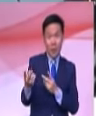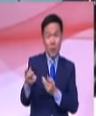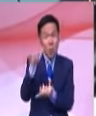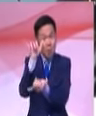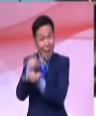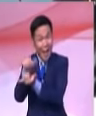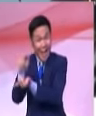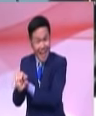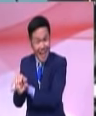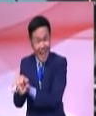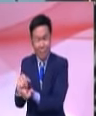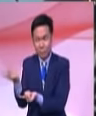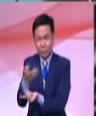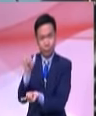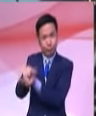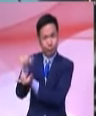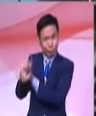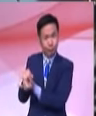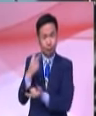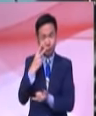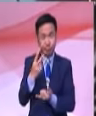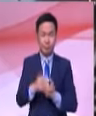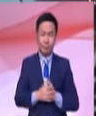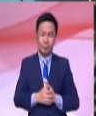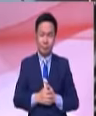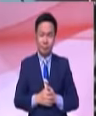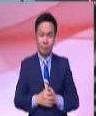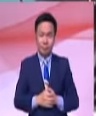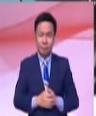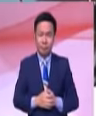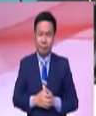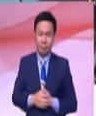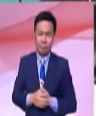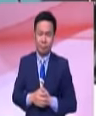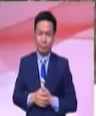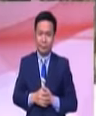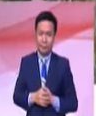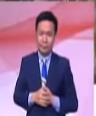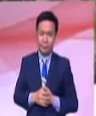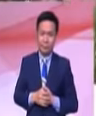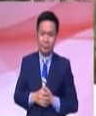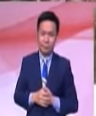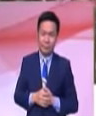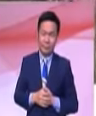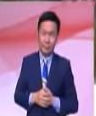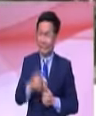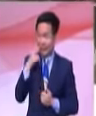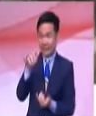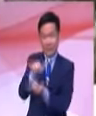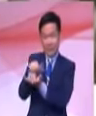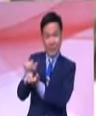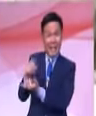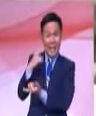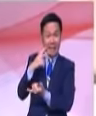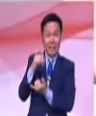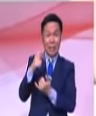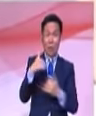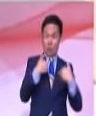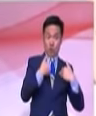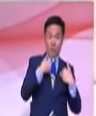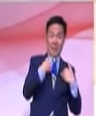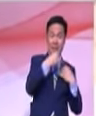telah yang di approve kan ataupun yang telah di orang cakap kata perilitan kena datang